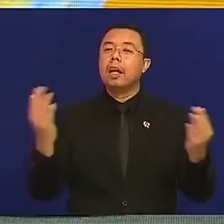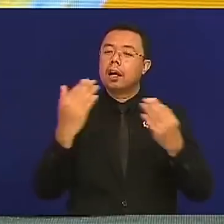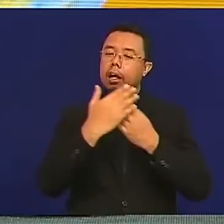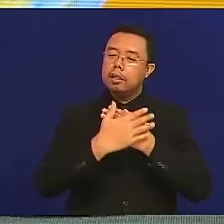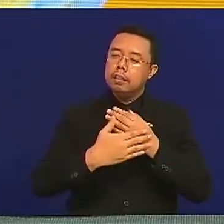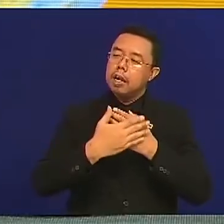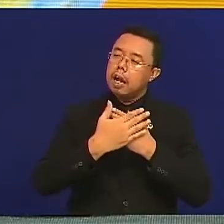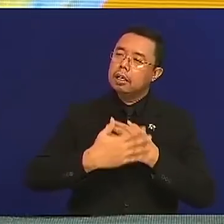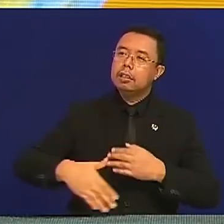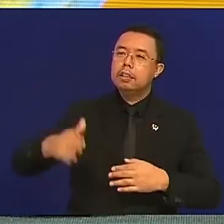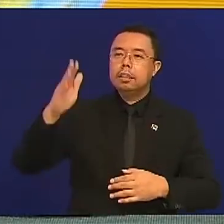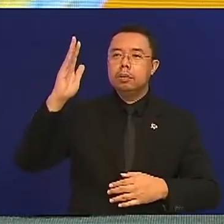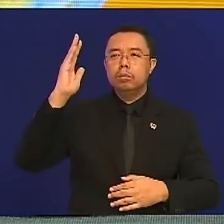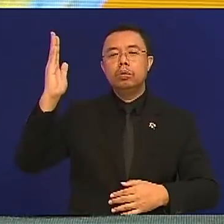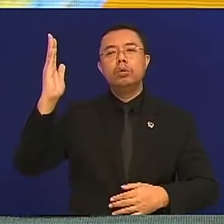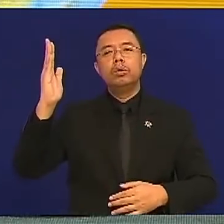menyatakan